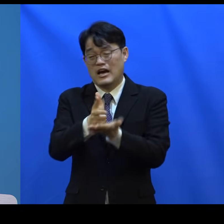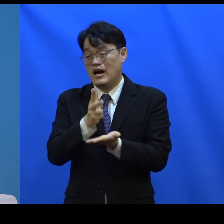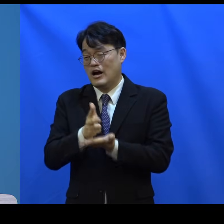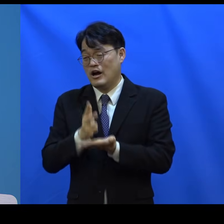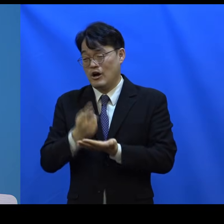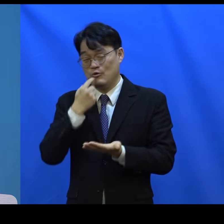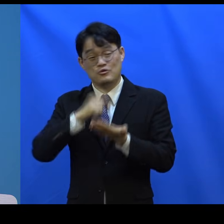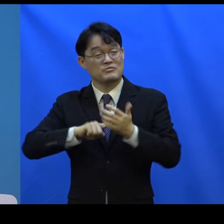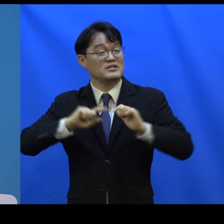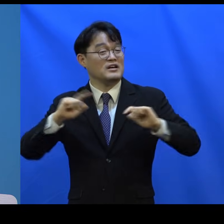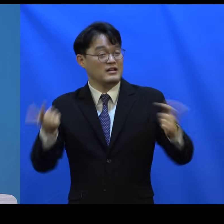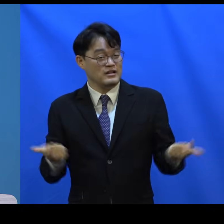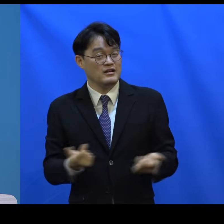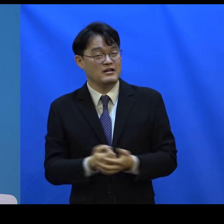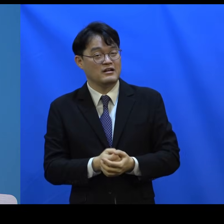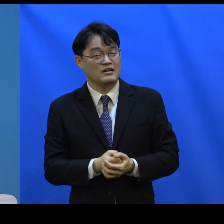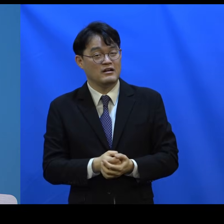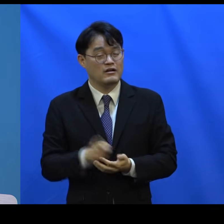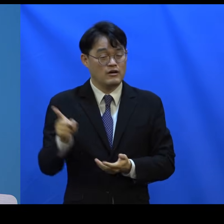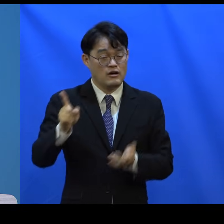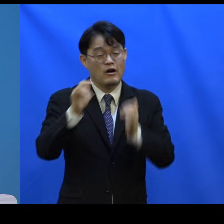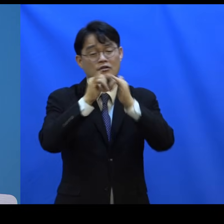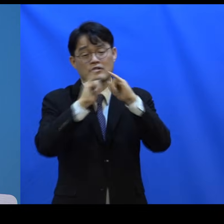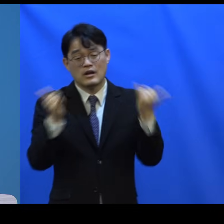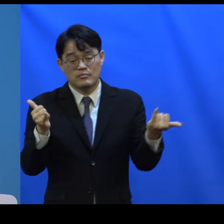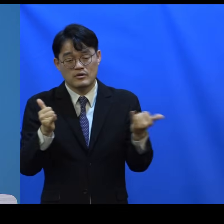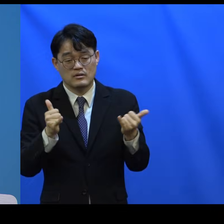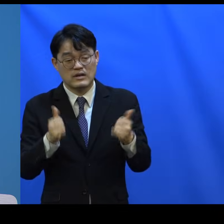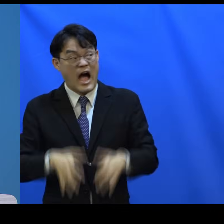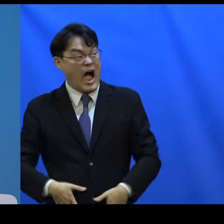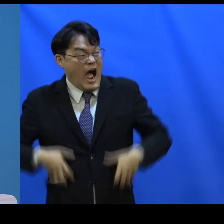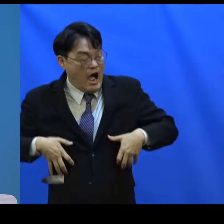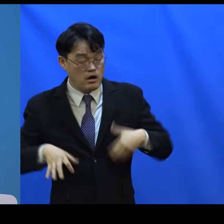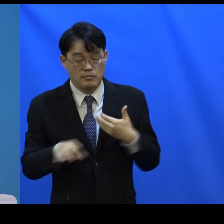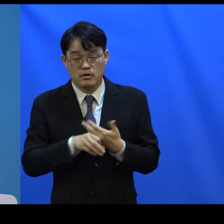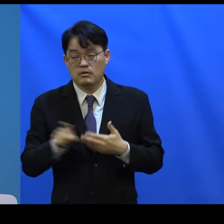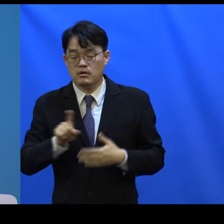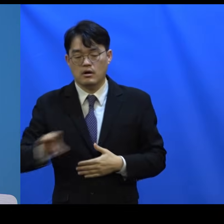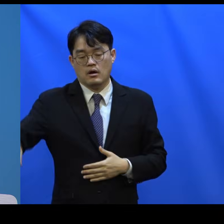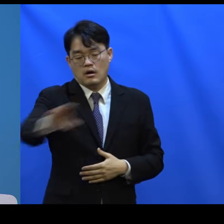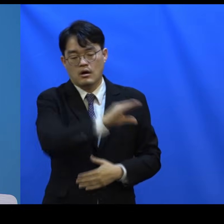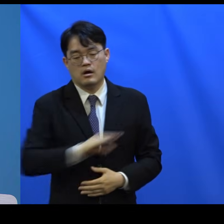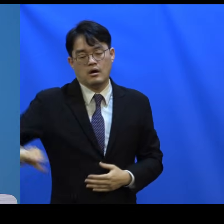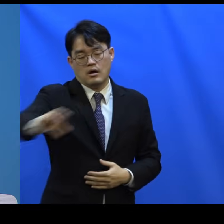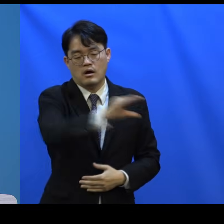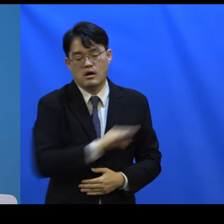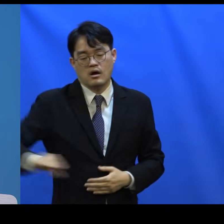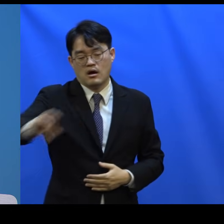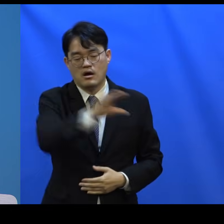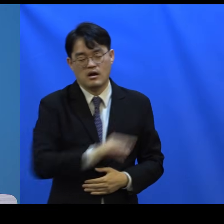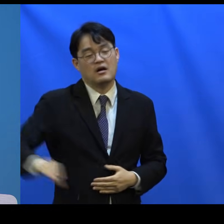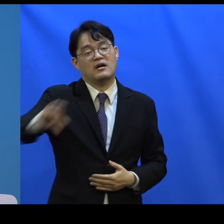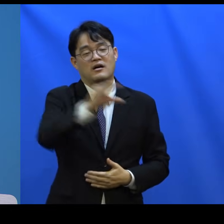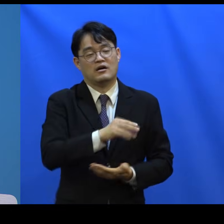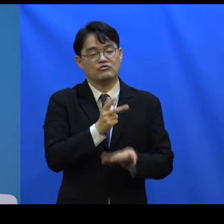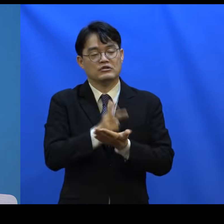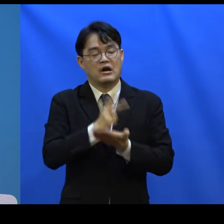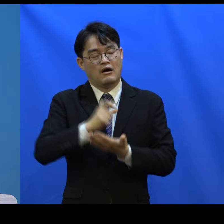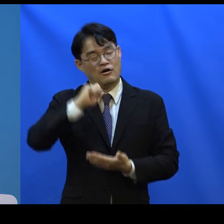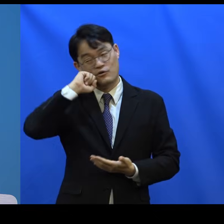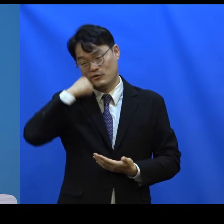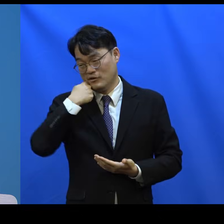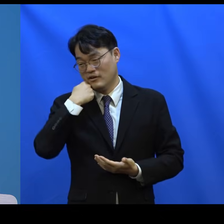그러니까 어떤 분은 교회 보고 한 20분 막 그냥 헤매는 경우는 진짜 주차가 어려워요. 그러니까 일찍 서둘러야 된다는 거예요.